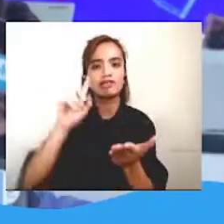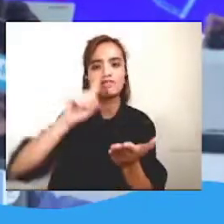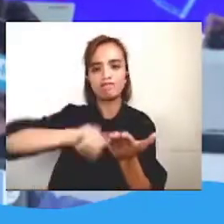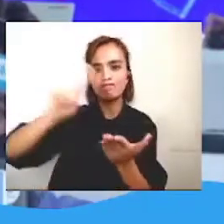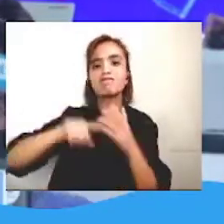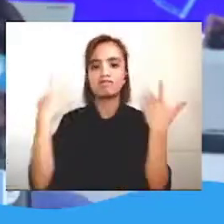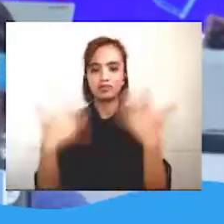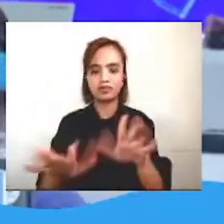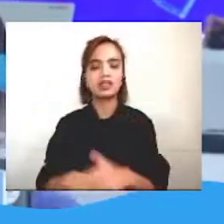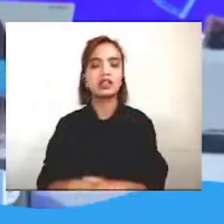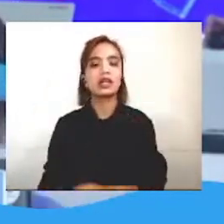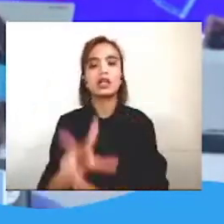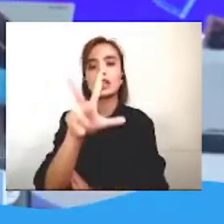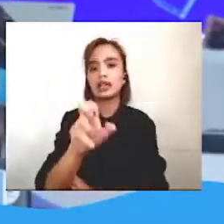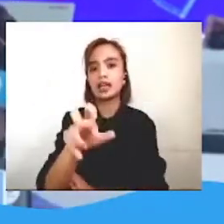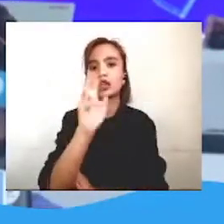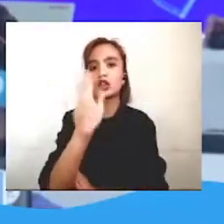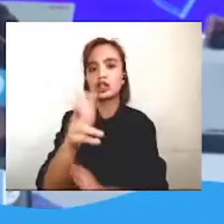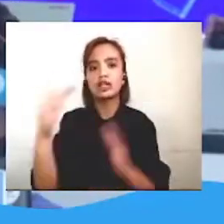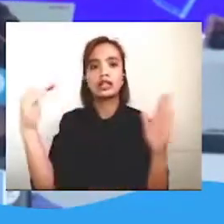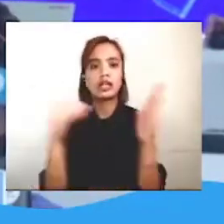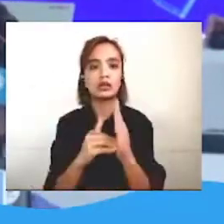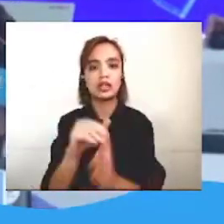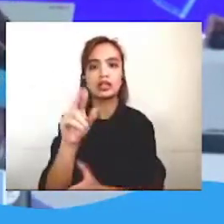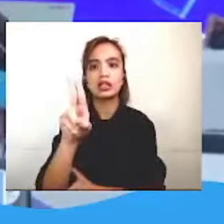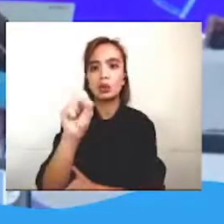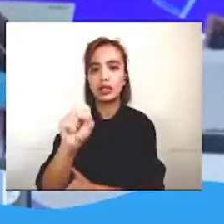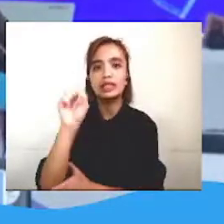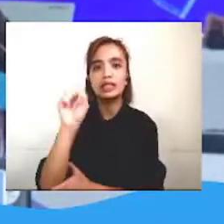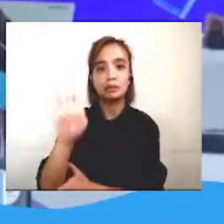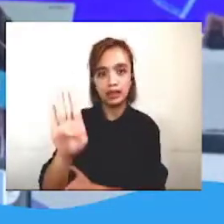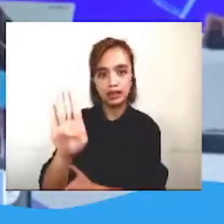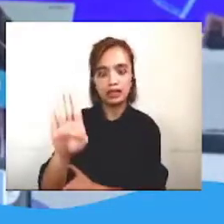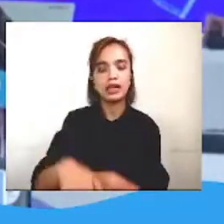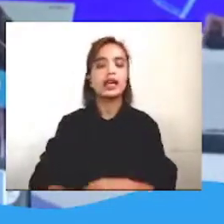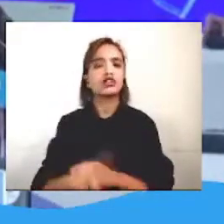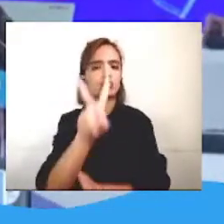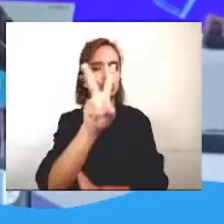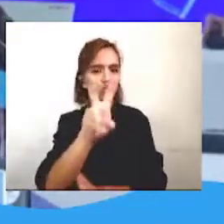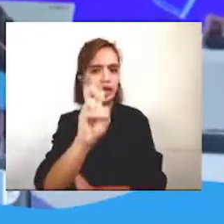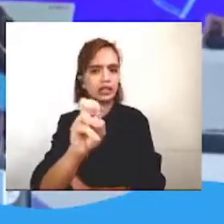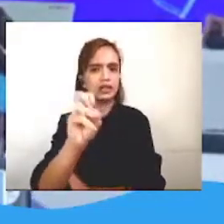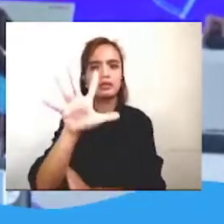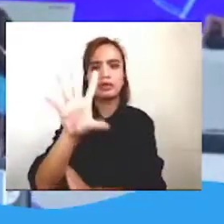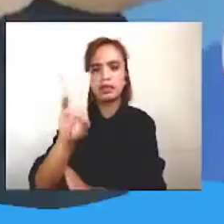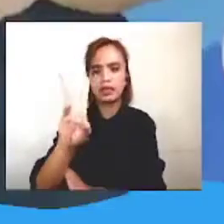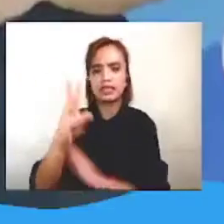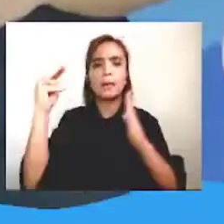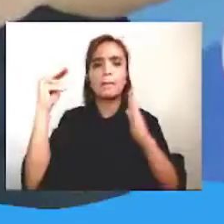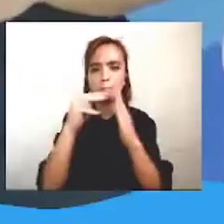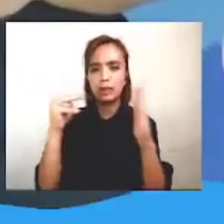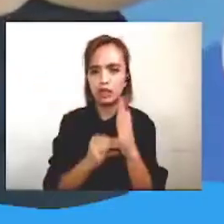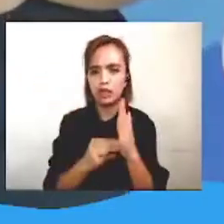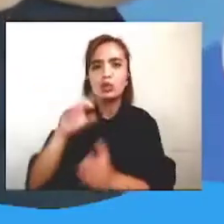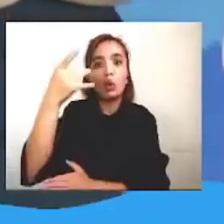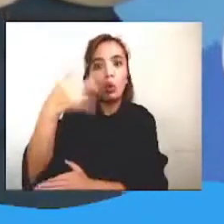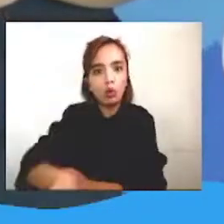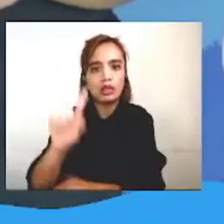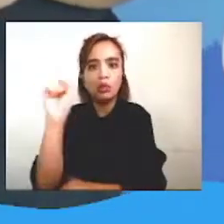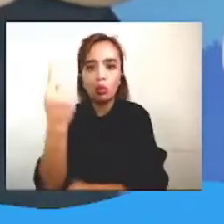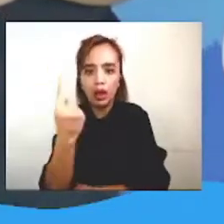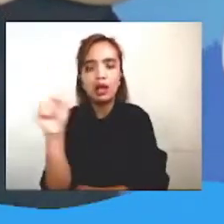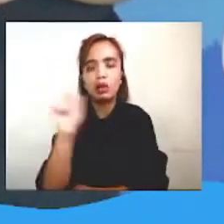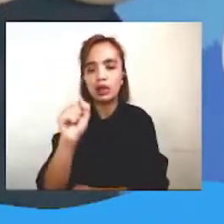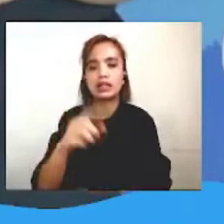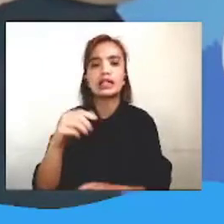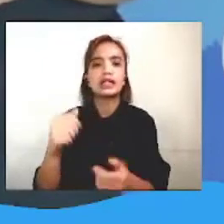330,000 USBs, at 256 million lang naman na learning activity sheets nitong nakaraang